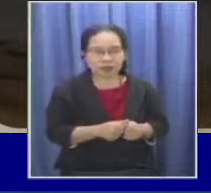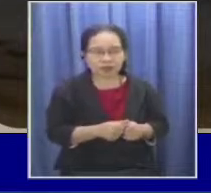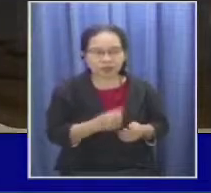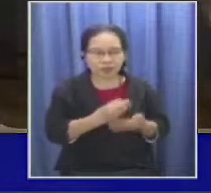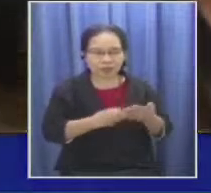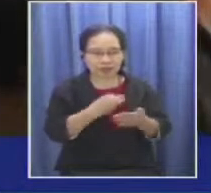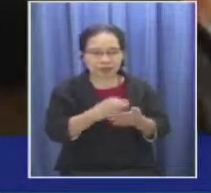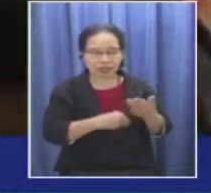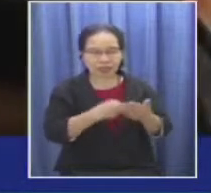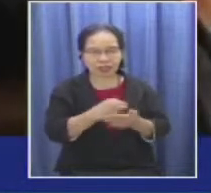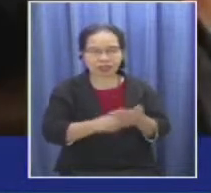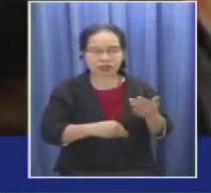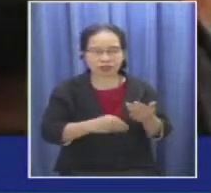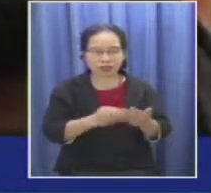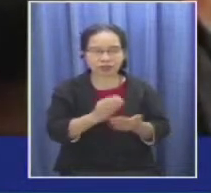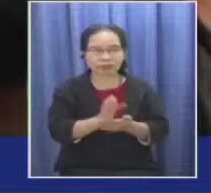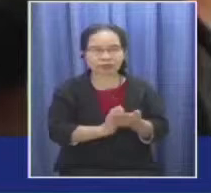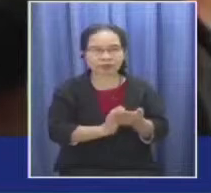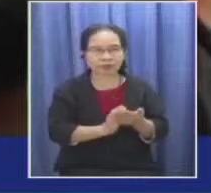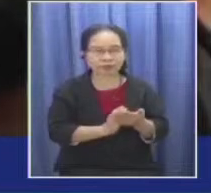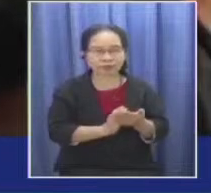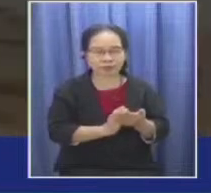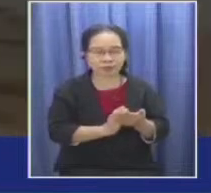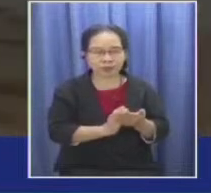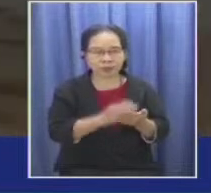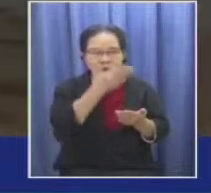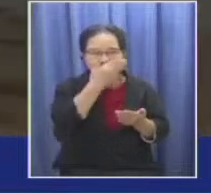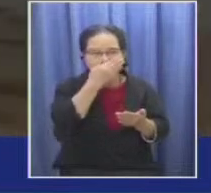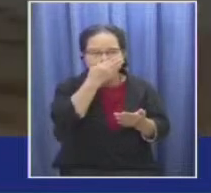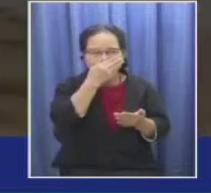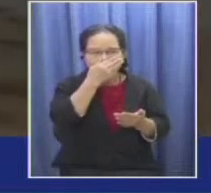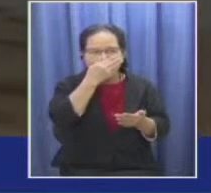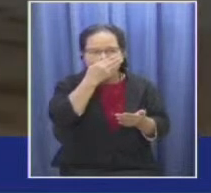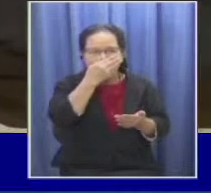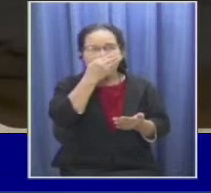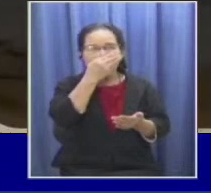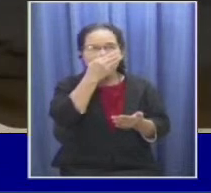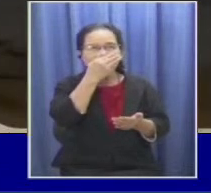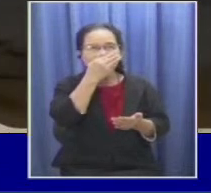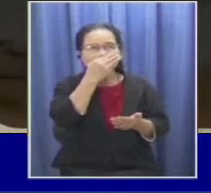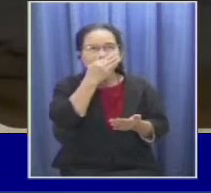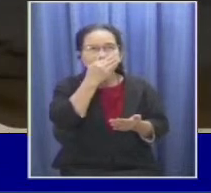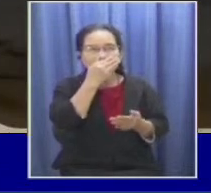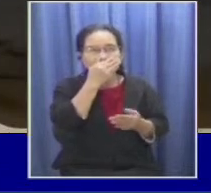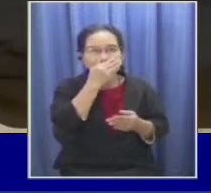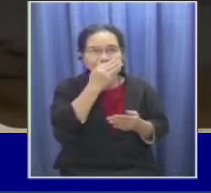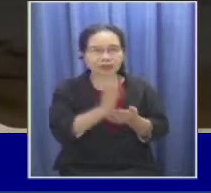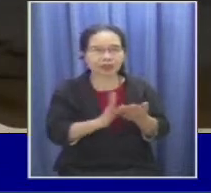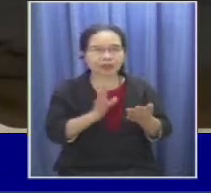asɛm ɛde bio na ɛwɔ se yɛ kai